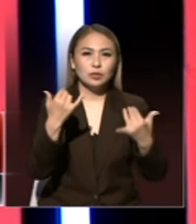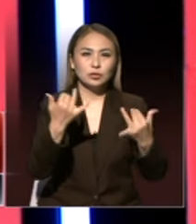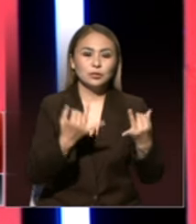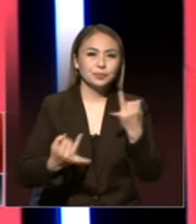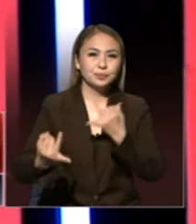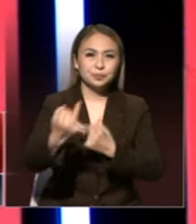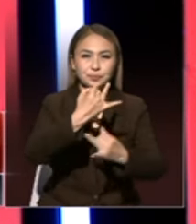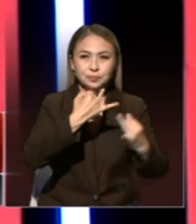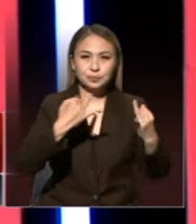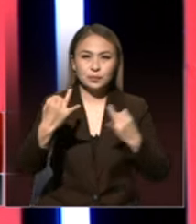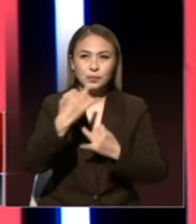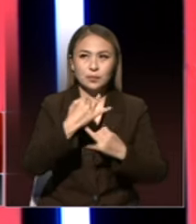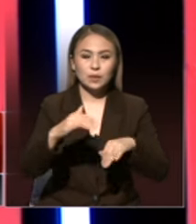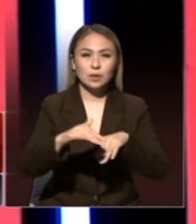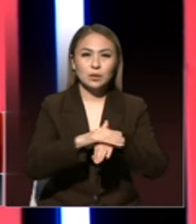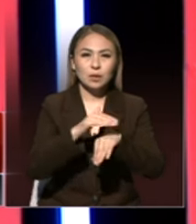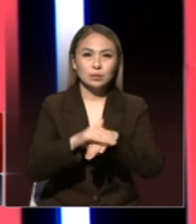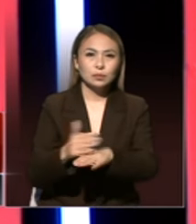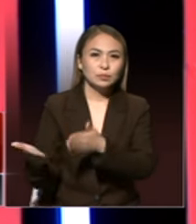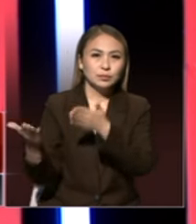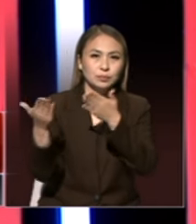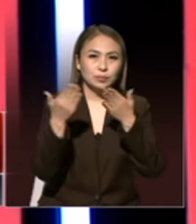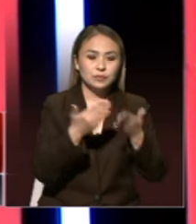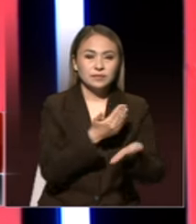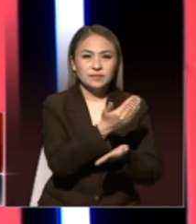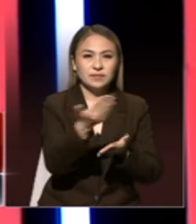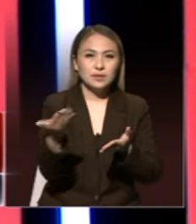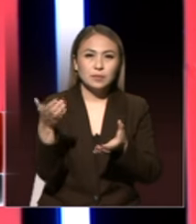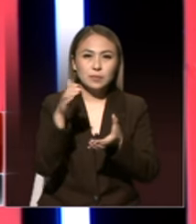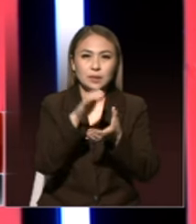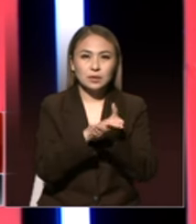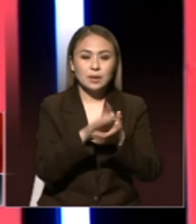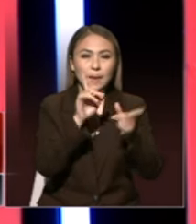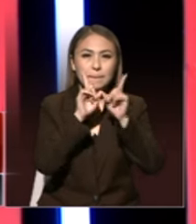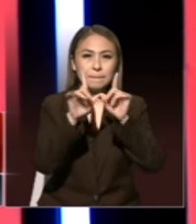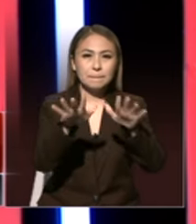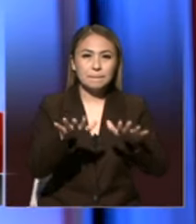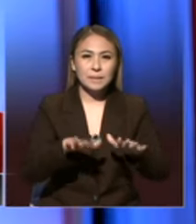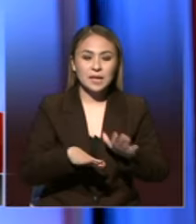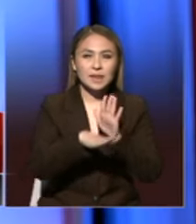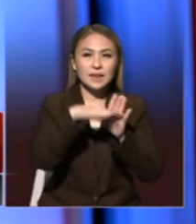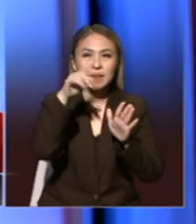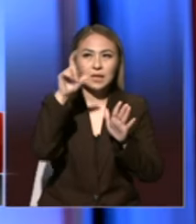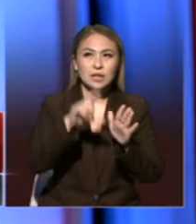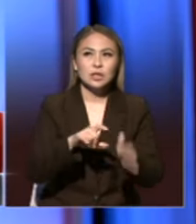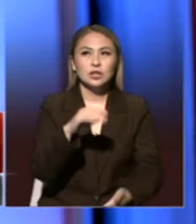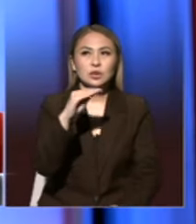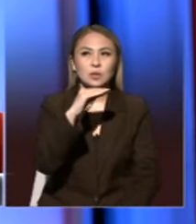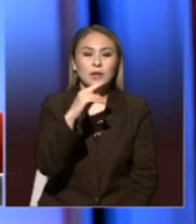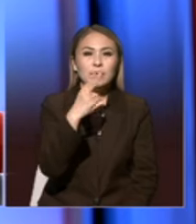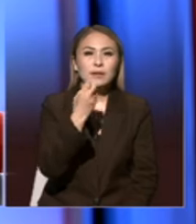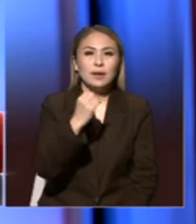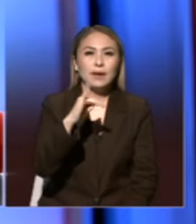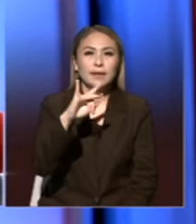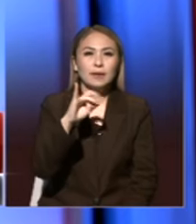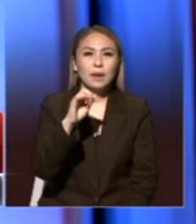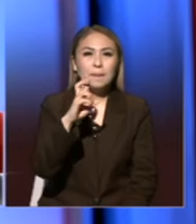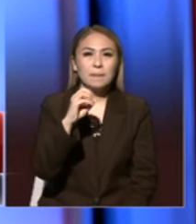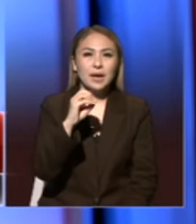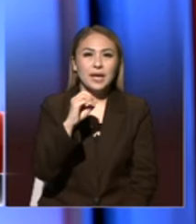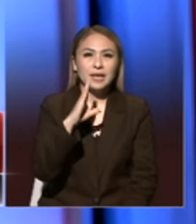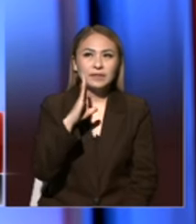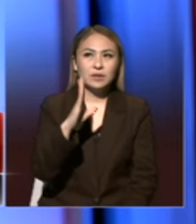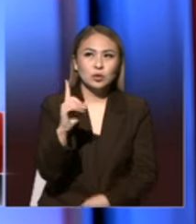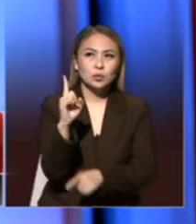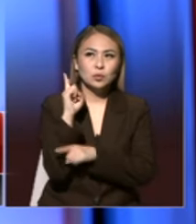отқан жайымыз бар. Қош келдіңіздер, қымбатты спикерлер. Өздеріңізді таныстырып өтсем, парламент мәжілісінің депутаты Жигули Тайрабаев ағамыз келіп отыр. Көптен